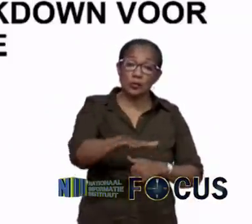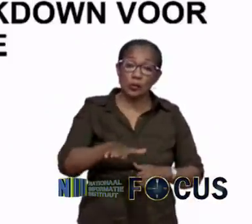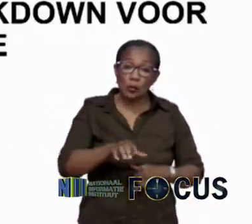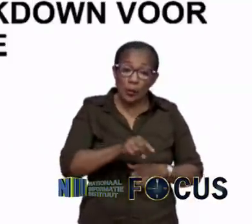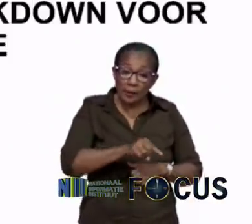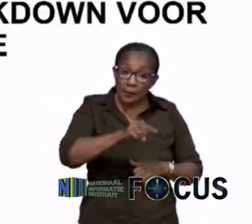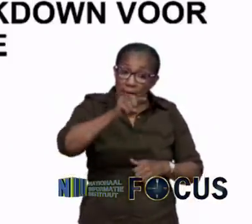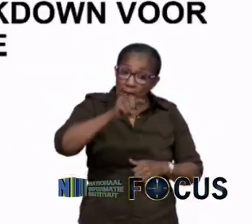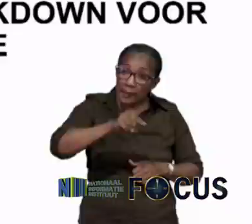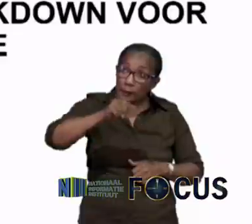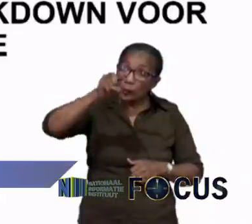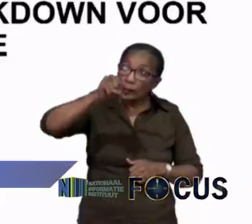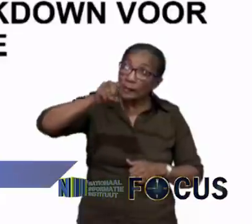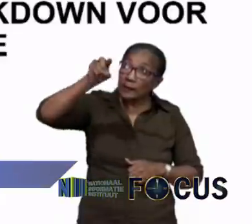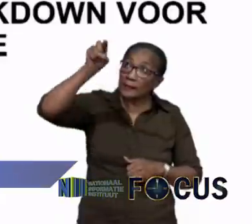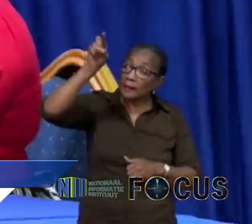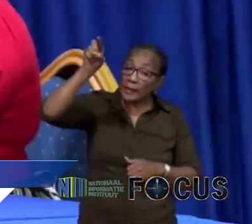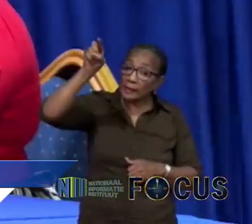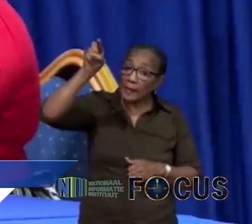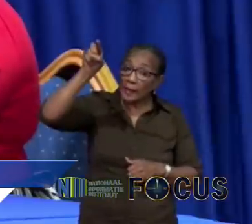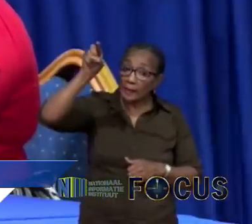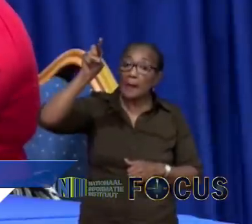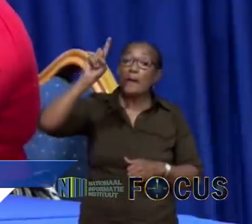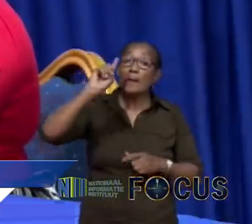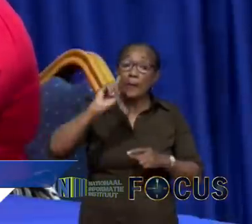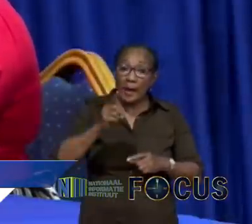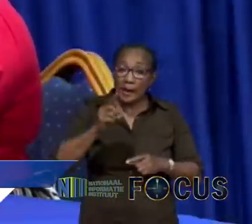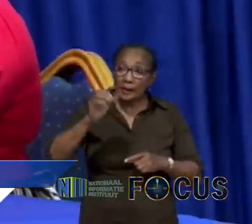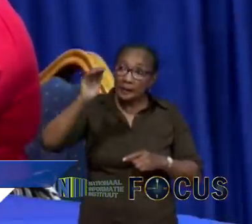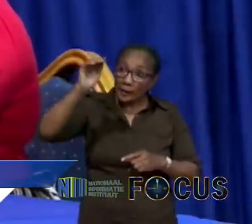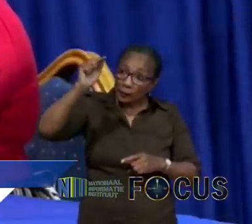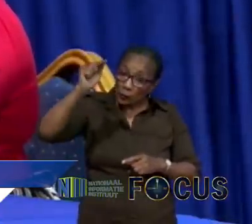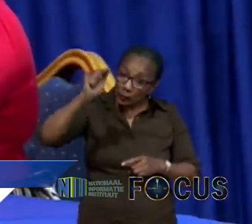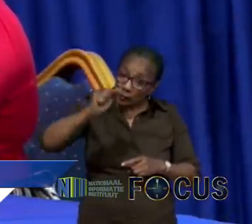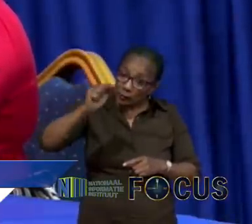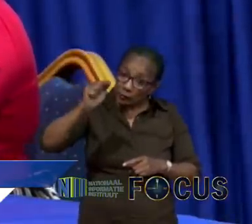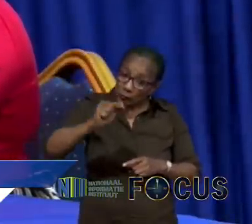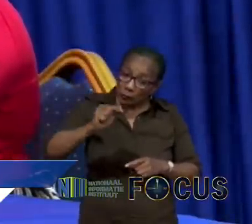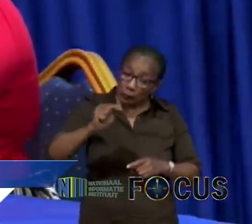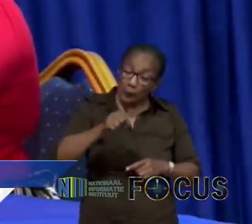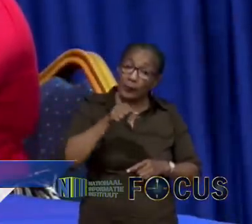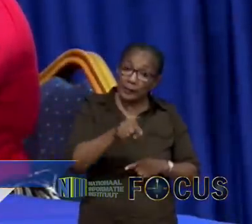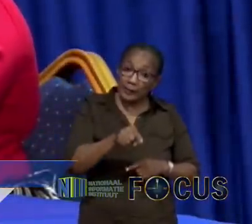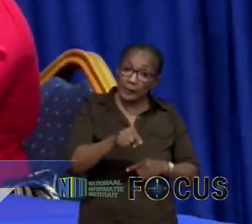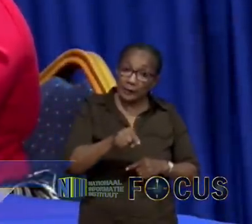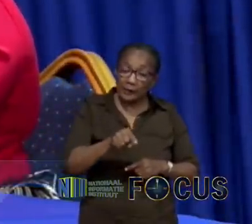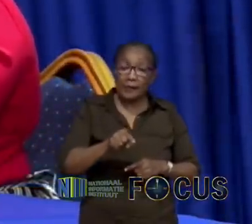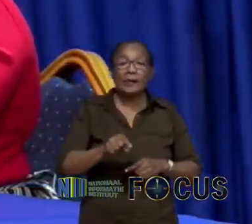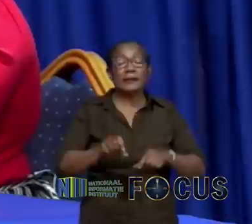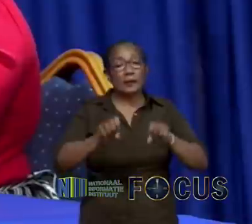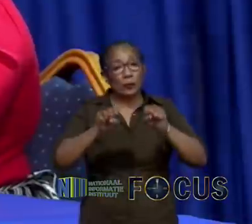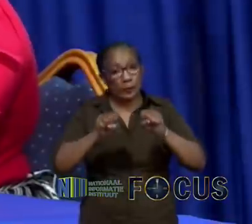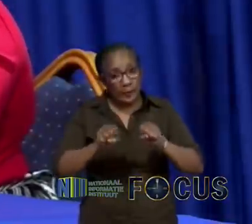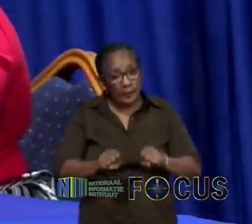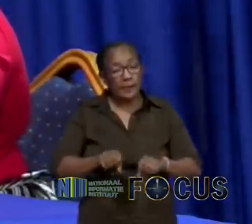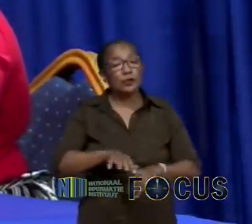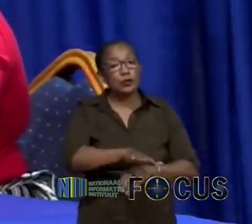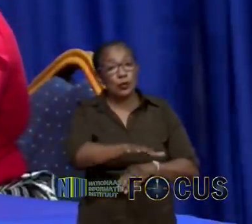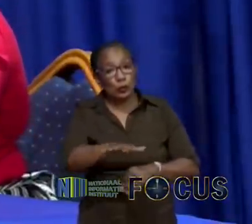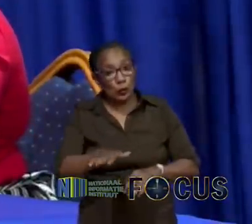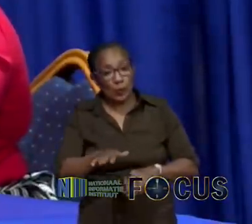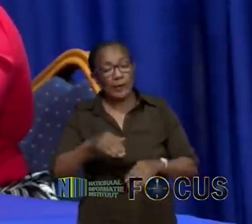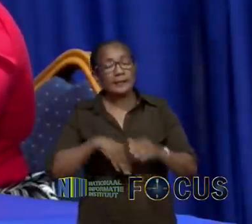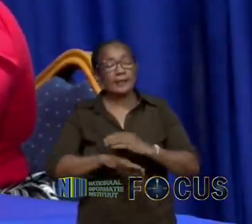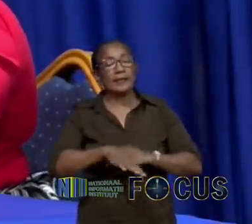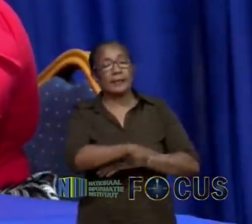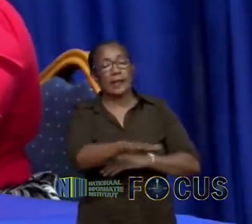tak une go so higa lok tu, ma dat u kan flakke af, u kan saking, dat u kan beheers a situatie